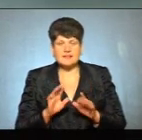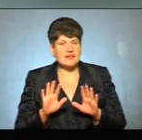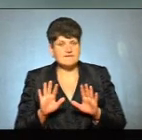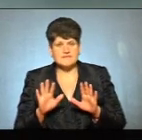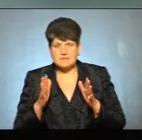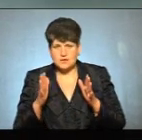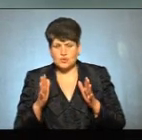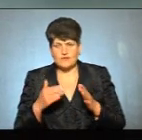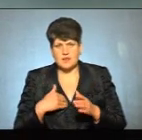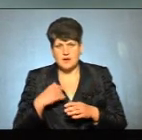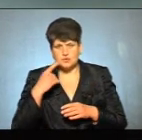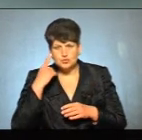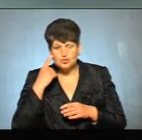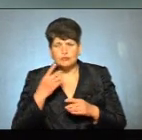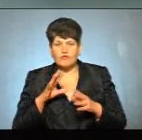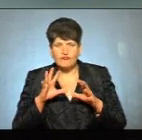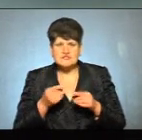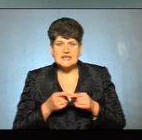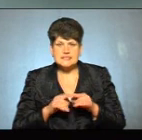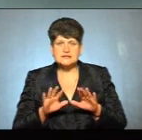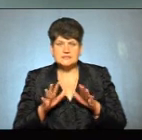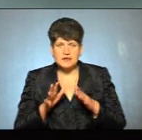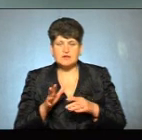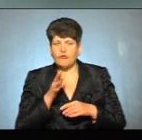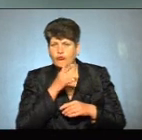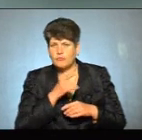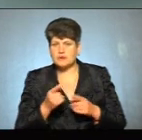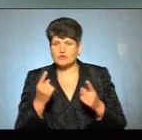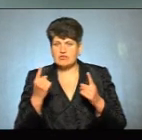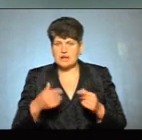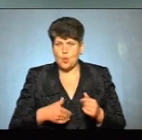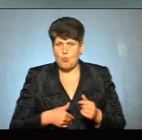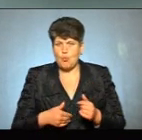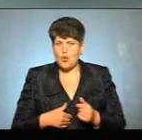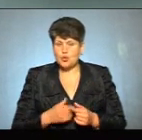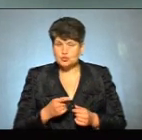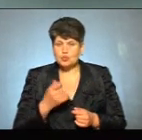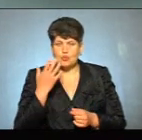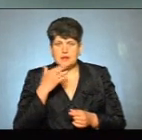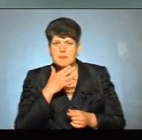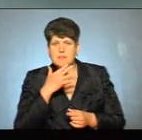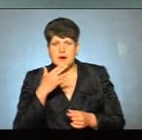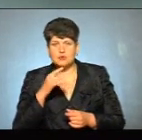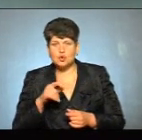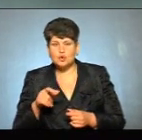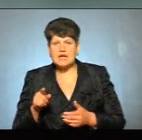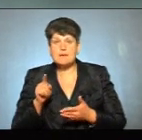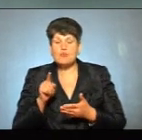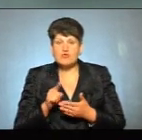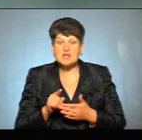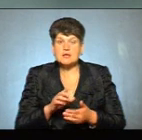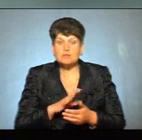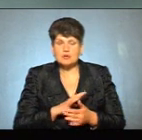випадково, я думаю, що все це відбулося саме на час Великого посту, тоді, коли якраз багато людей повинні би